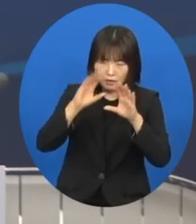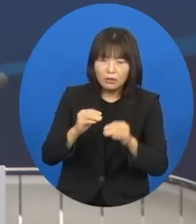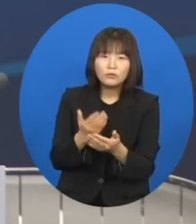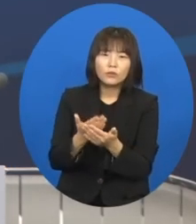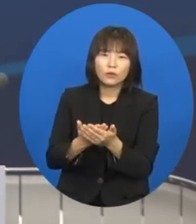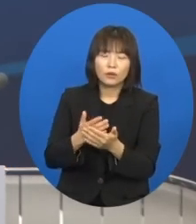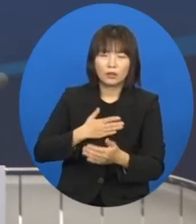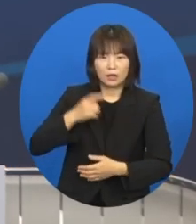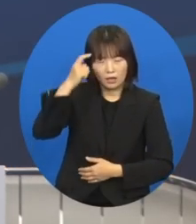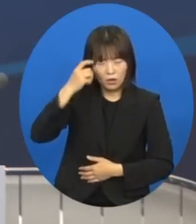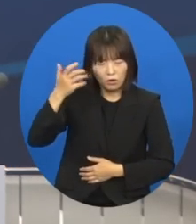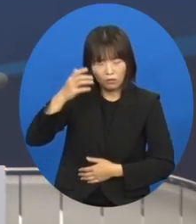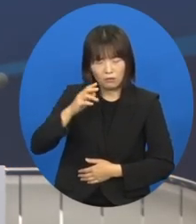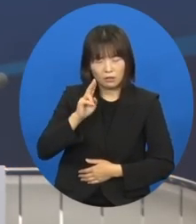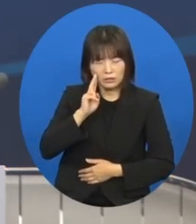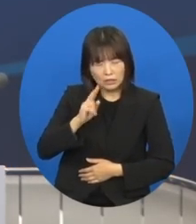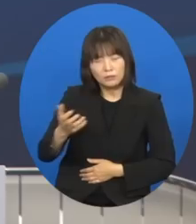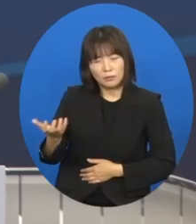매우 떨리나이다